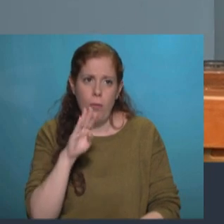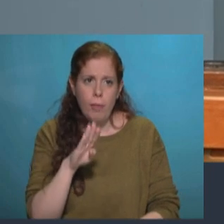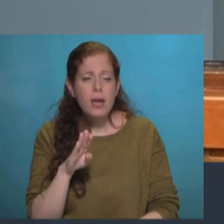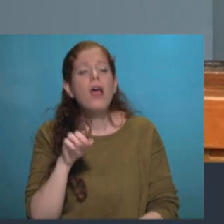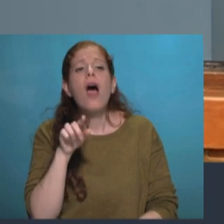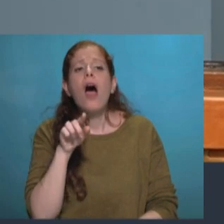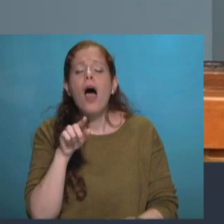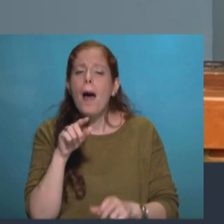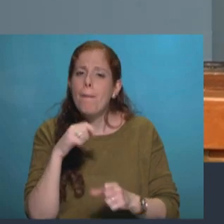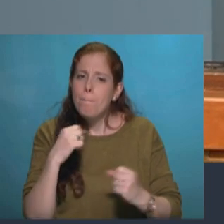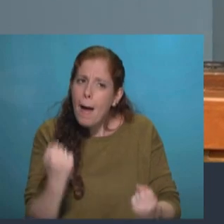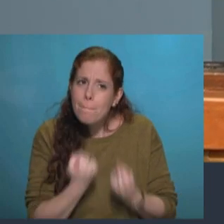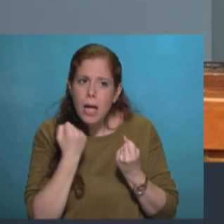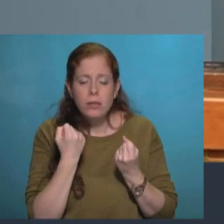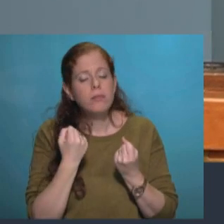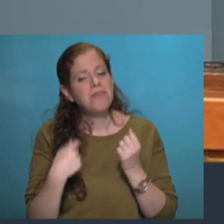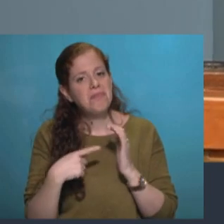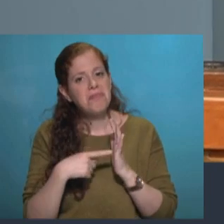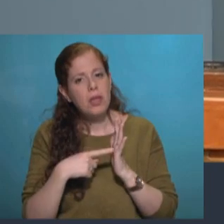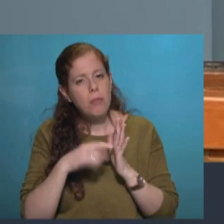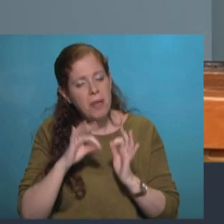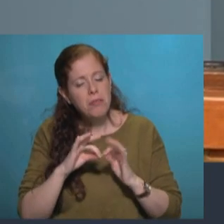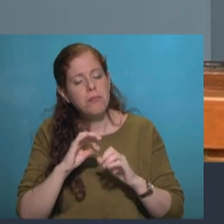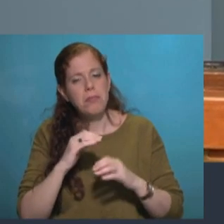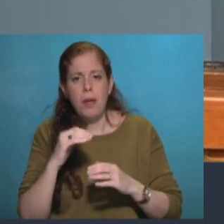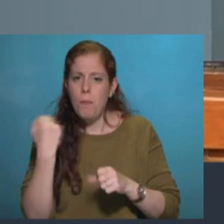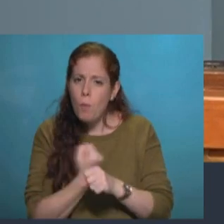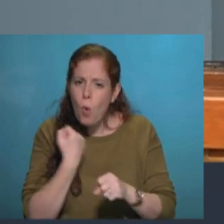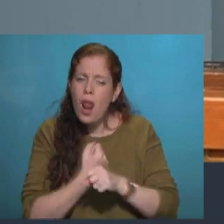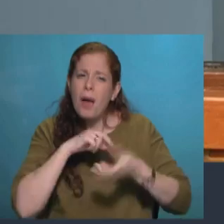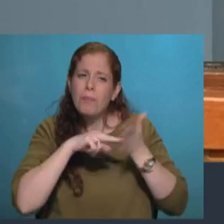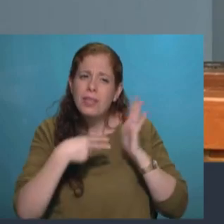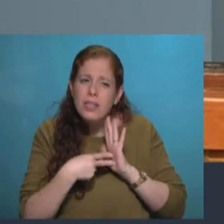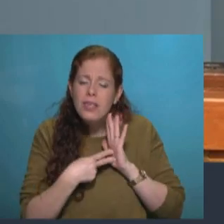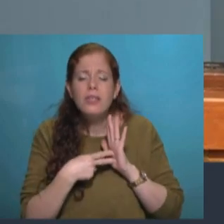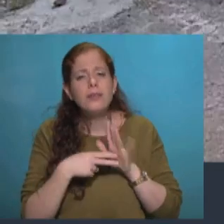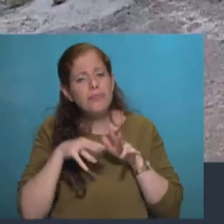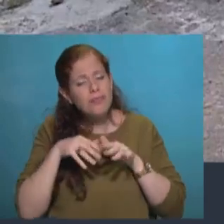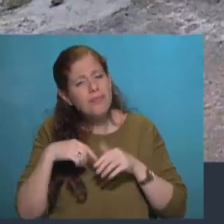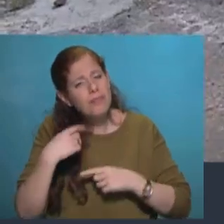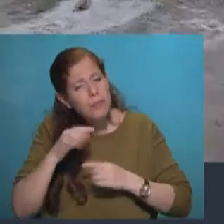המאמץ הזה היה כרוך בפעולה מדינית ענפה שעוד יסופר עליה.